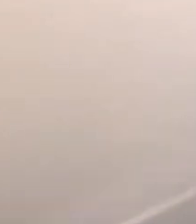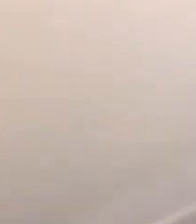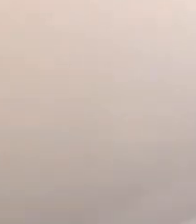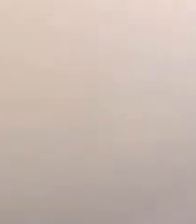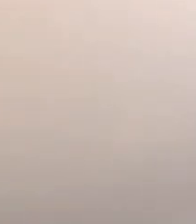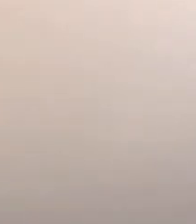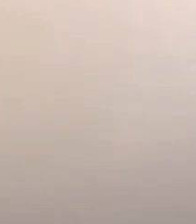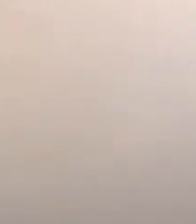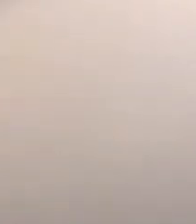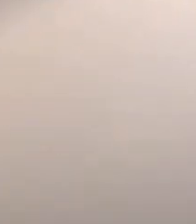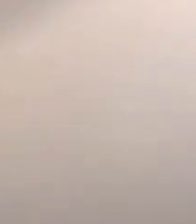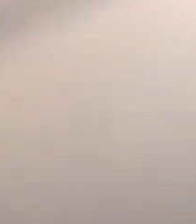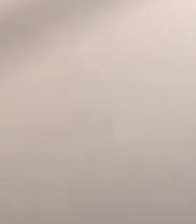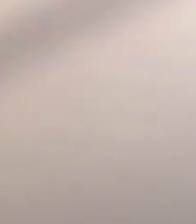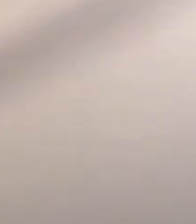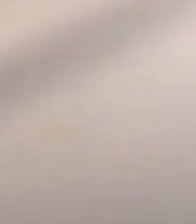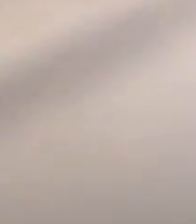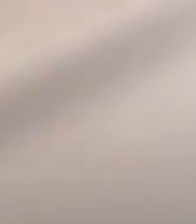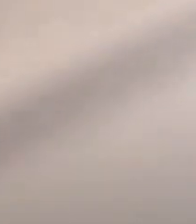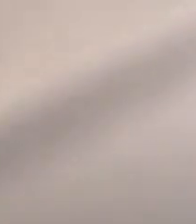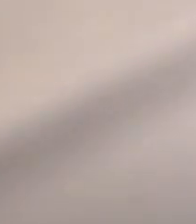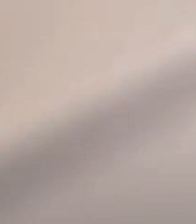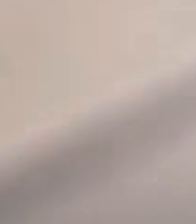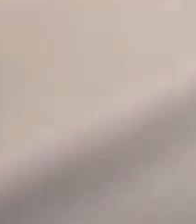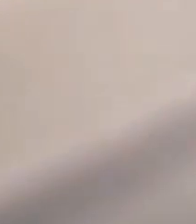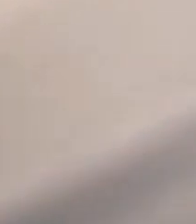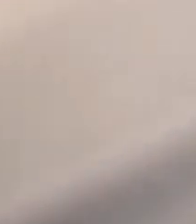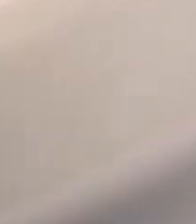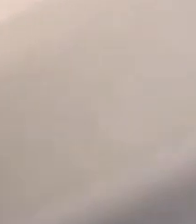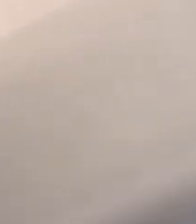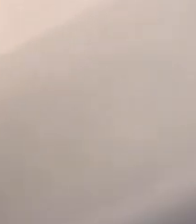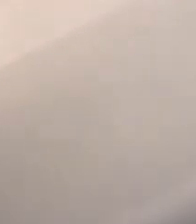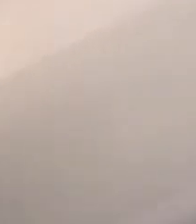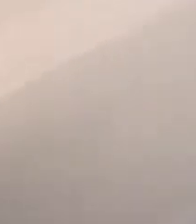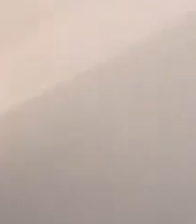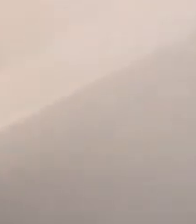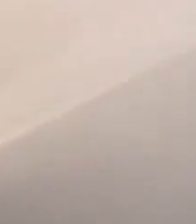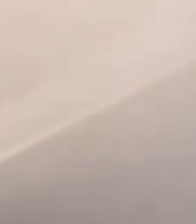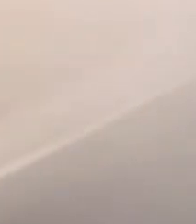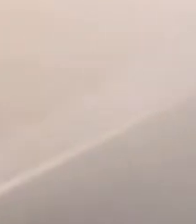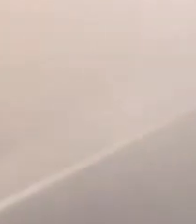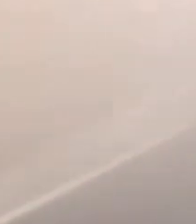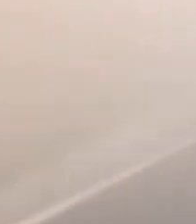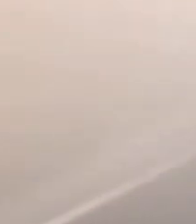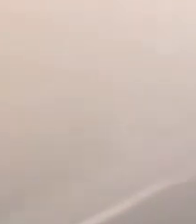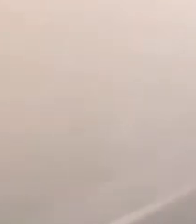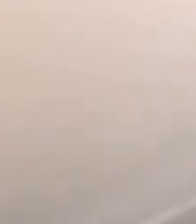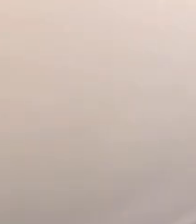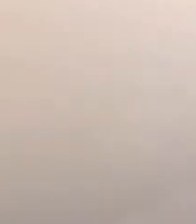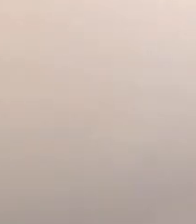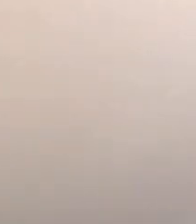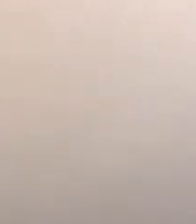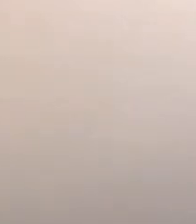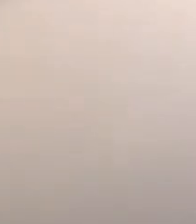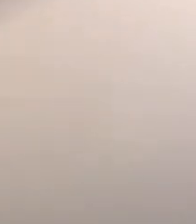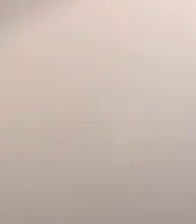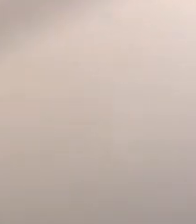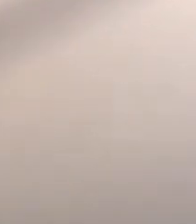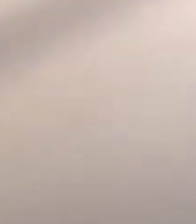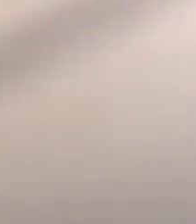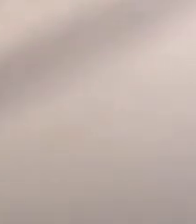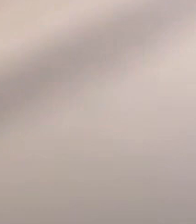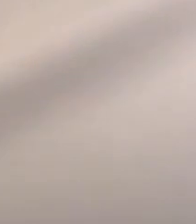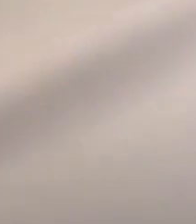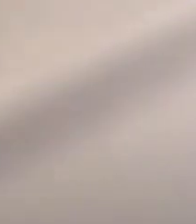sa pinakasariwang balita, mag-subscribe kayo sa aming YouTube channel. Para sa mga kapuso abroad, pwede nyo rin kaming makasama